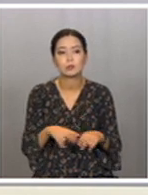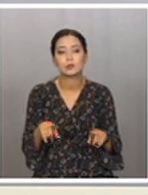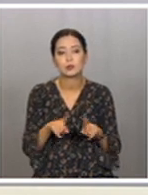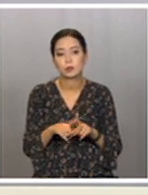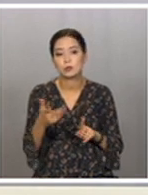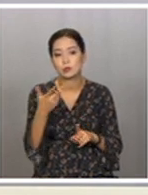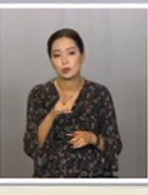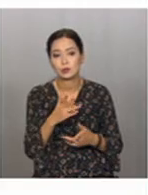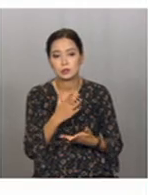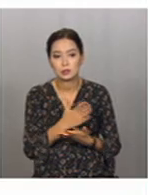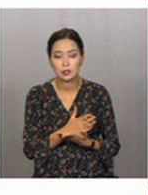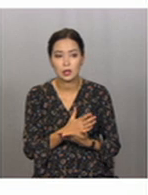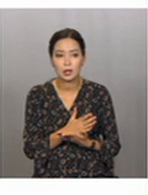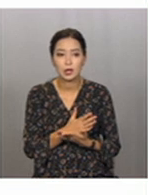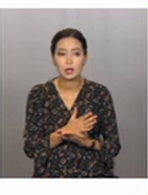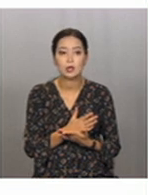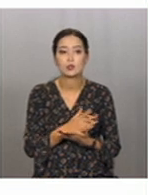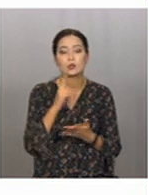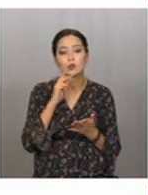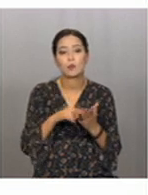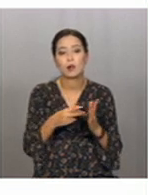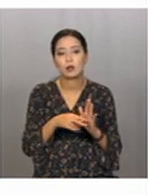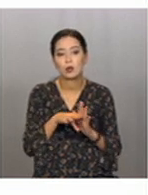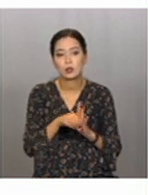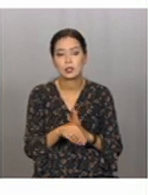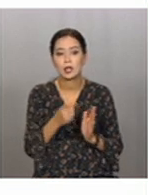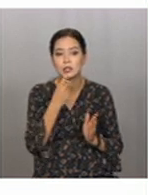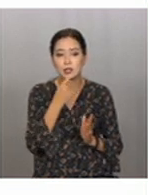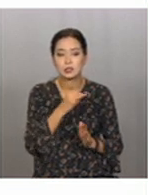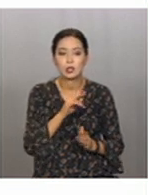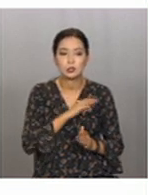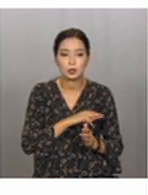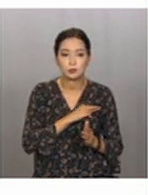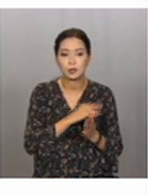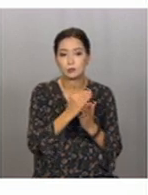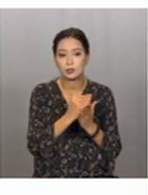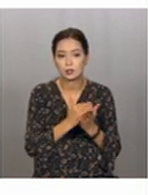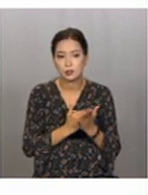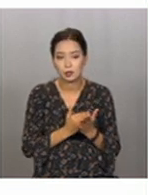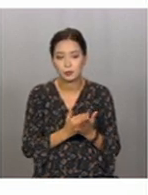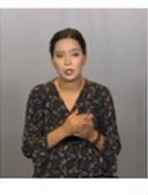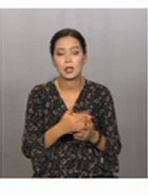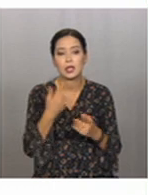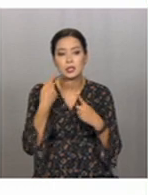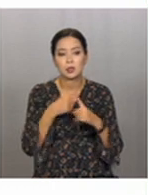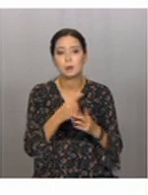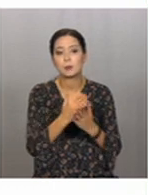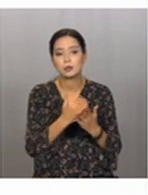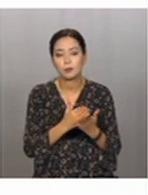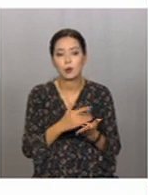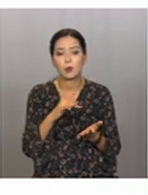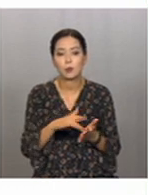бөлінеді. Жобалау құралдары, тілдер және жүйелік бағдарламалау, интеграцияланған